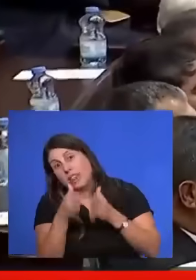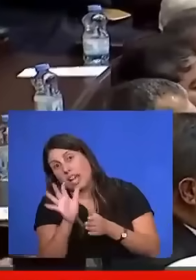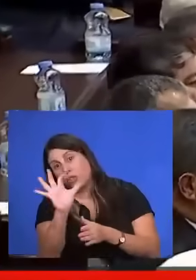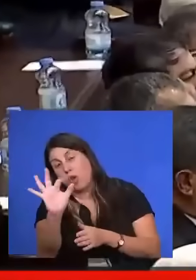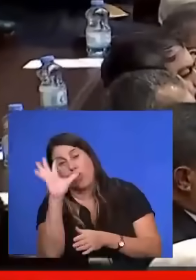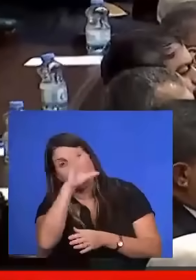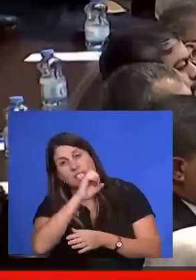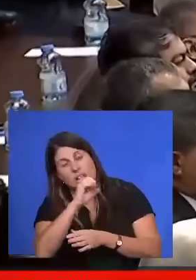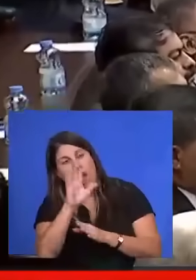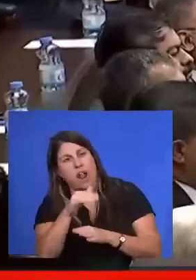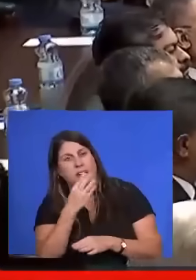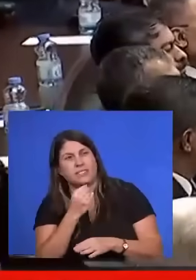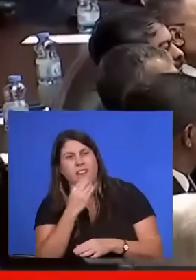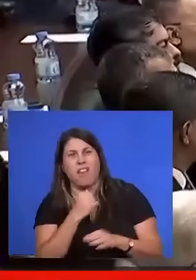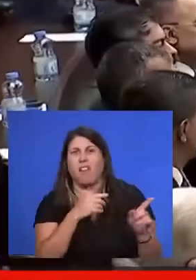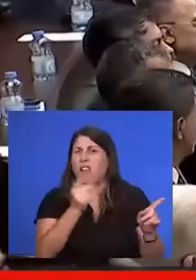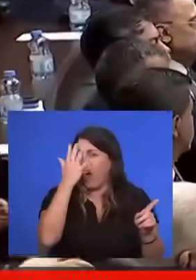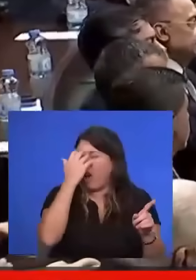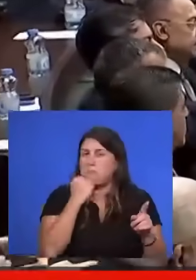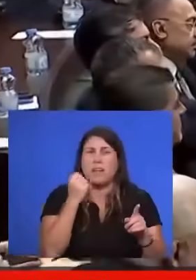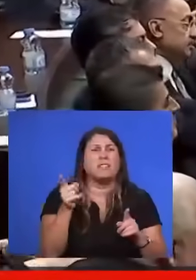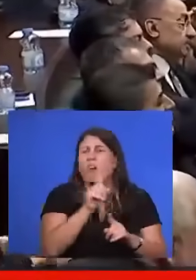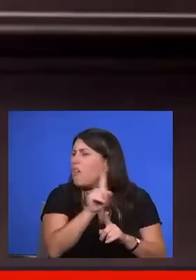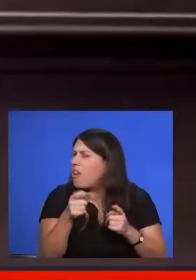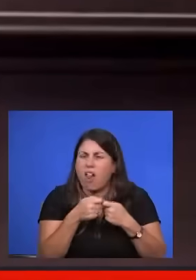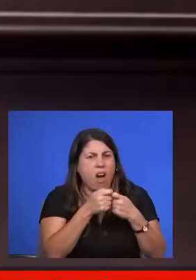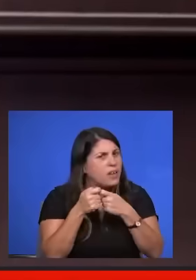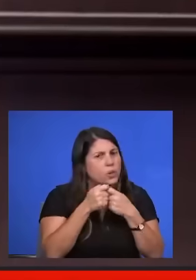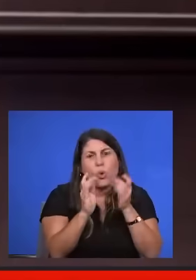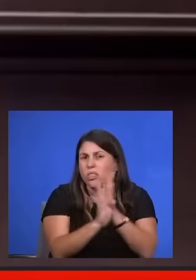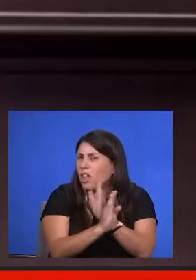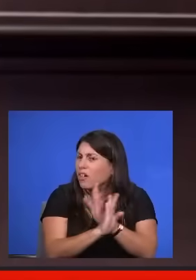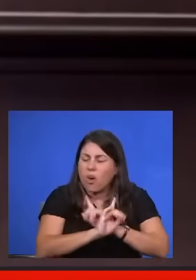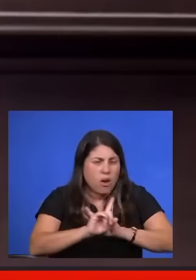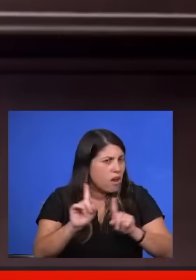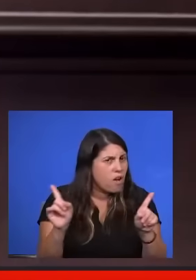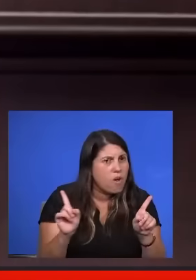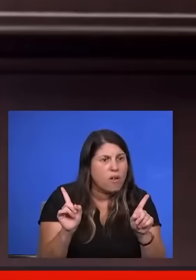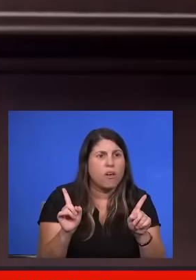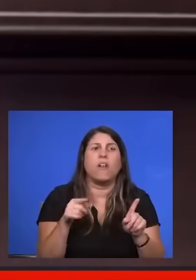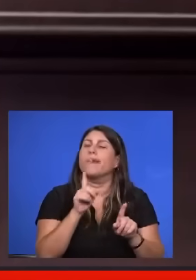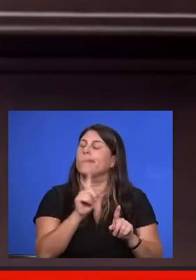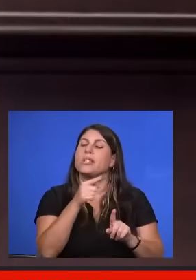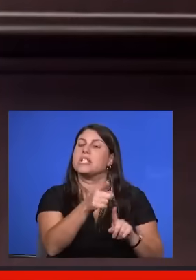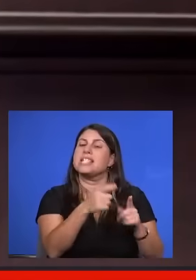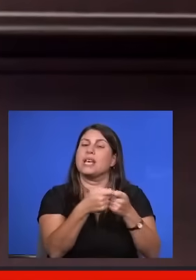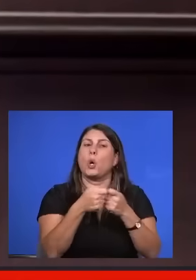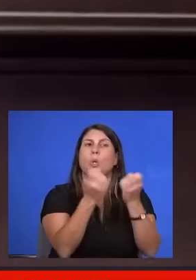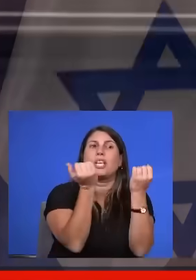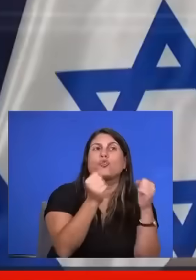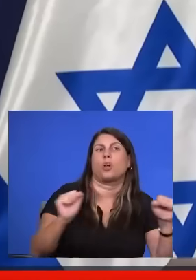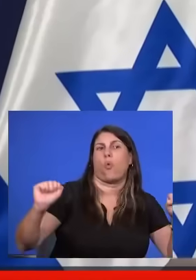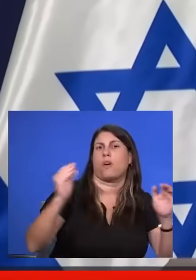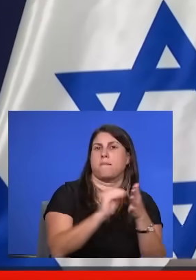חמאס bir terör örgütü değil, topraklarını ve vatandaşlarını